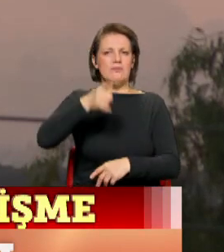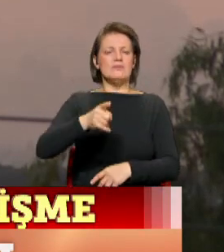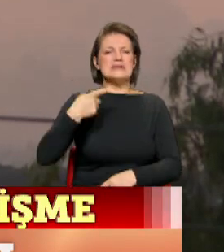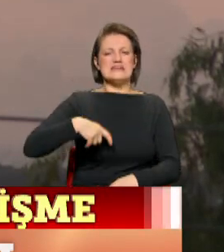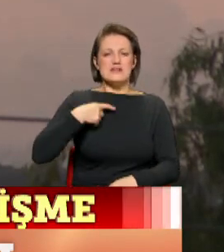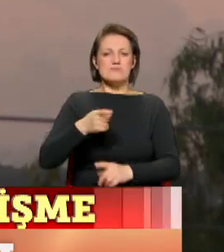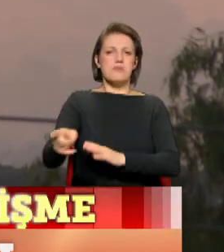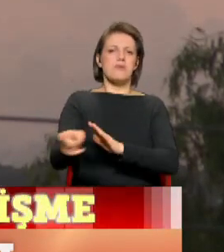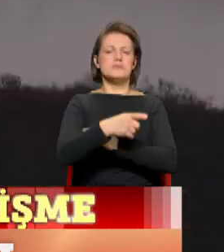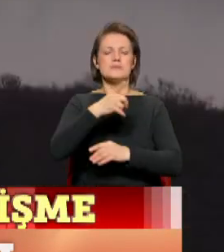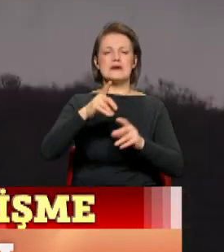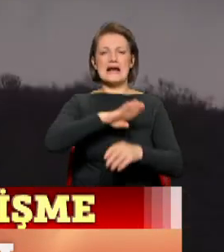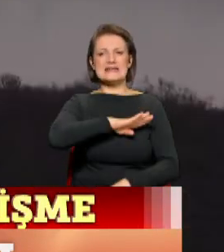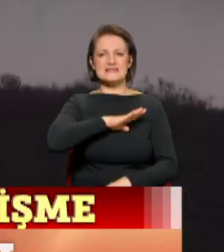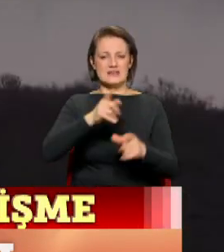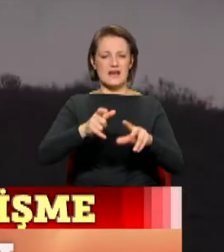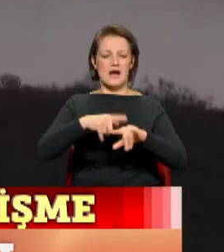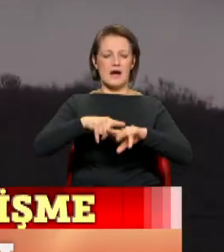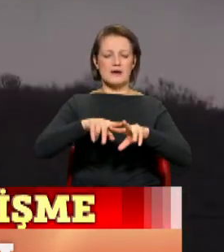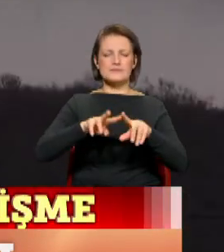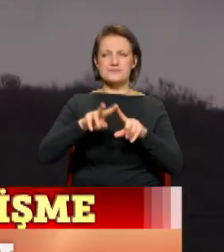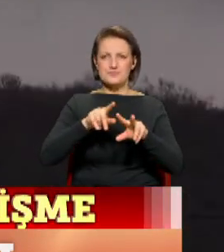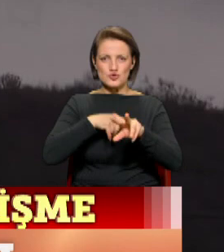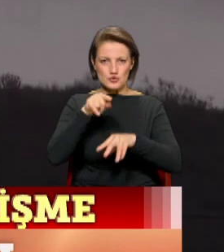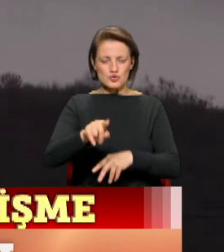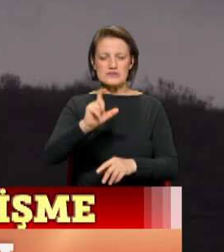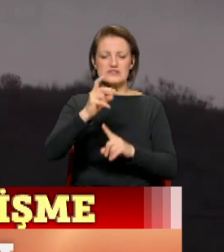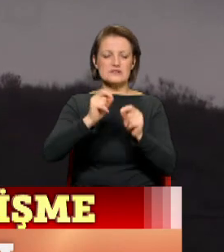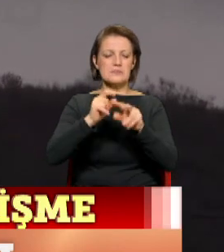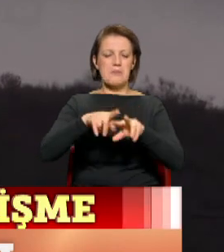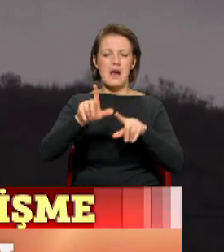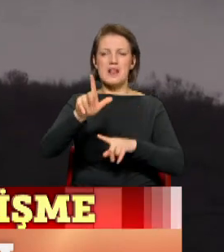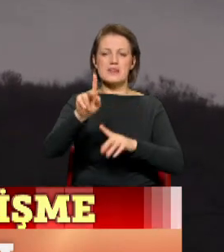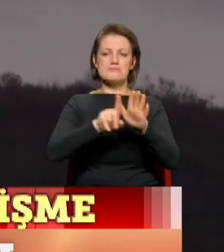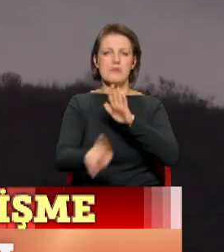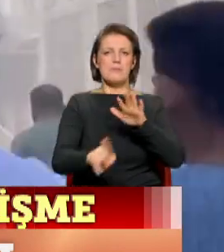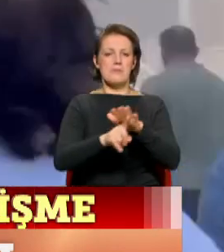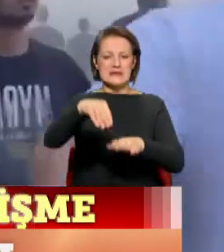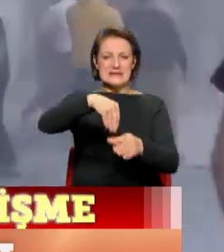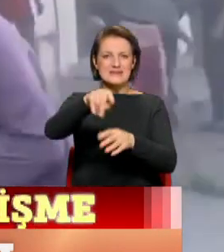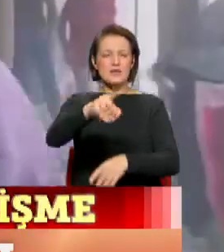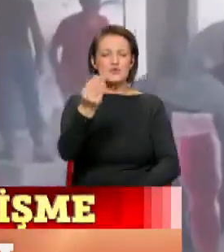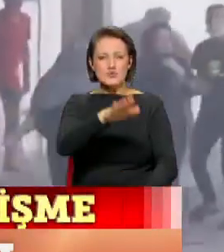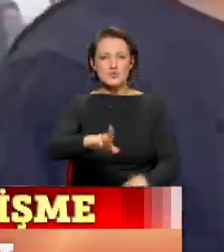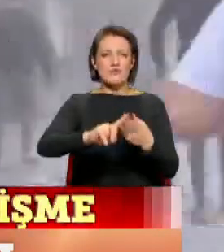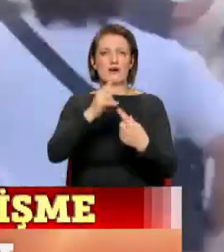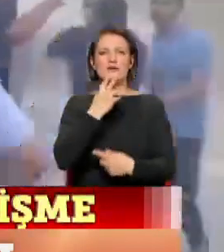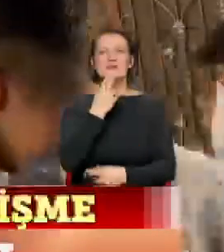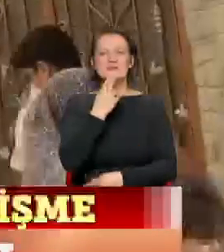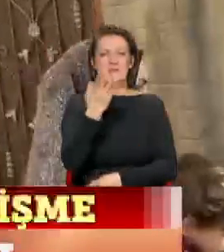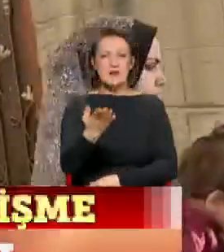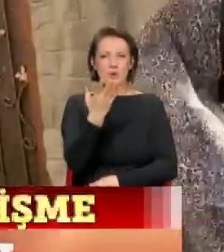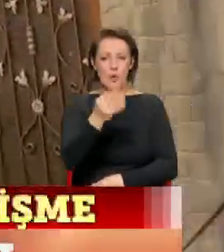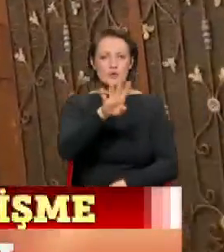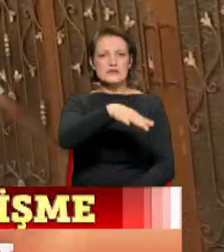sivilleri vurdu. Gazze şeridinde Han Yunus, Deir el-Bela ve Cibaliye'yi bombaladı. Aralarında çocuk ve kadınların da olduğu 44